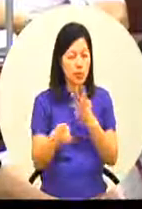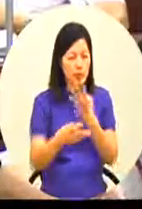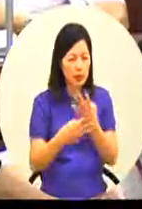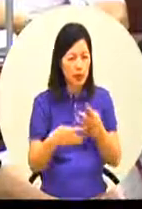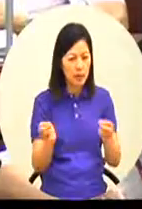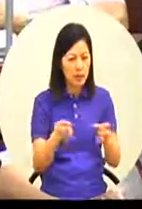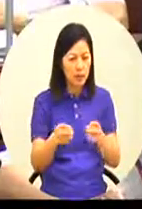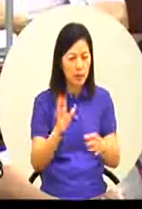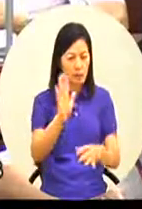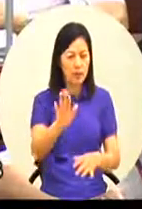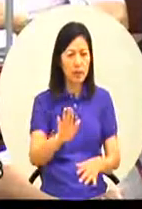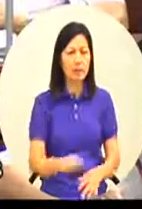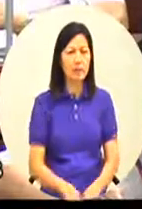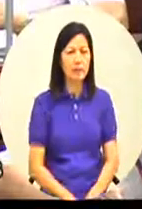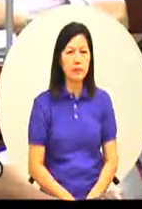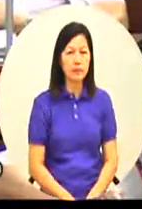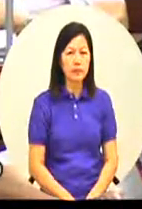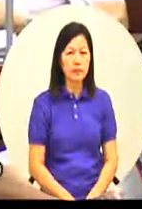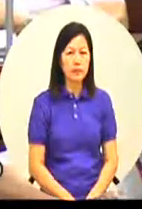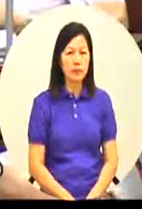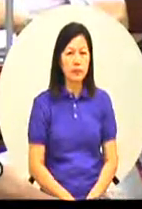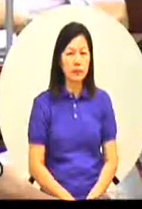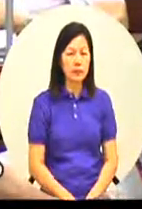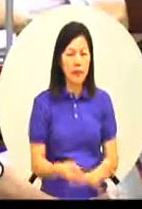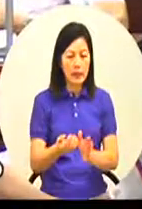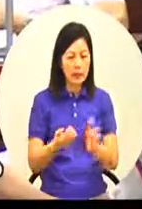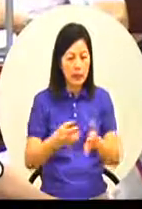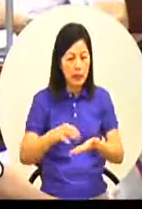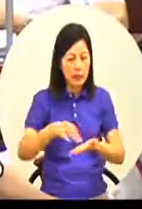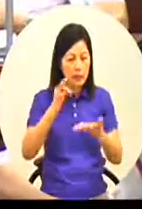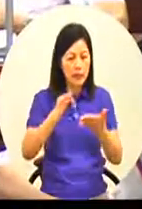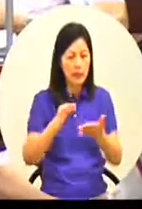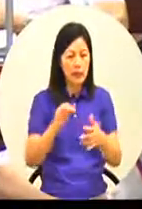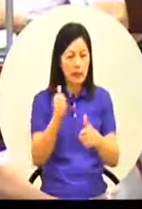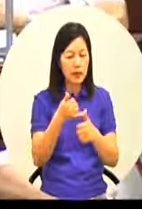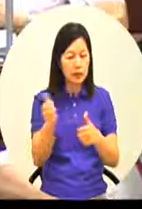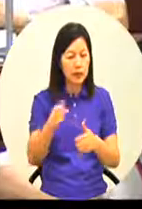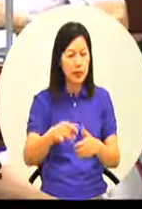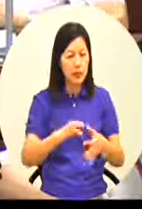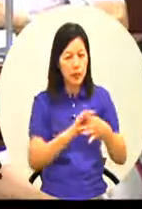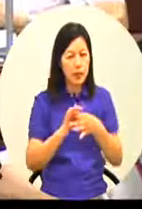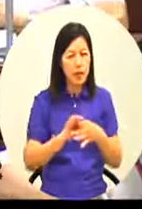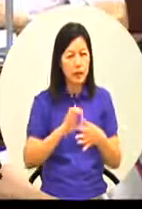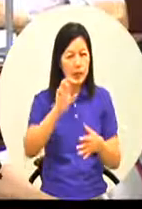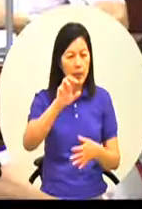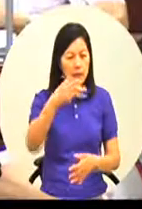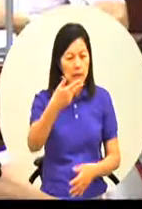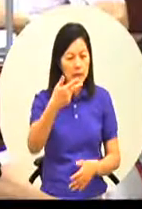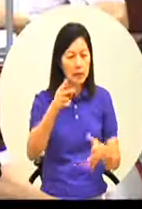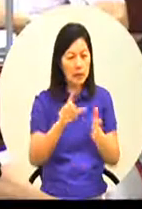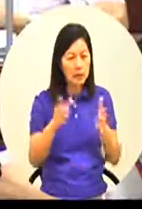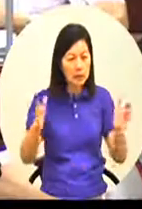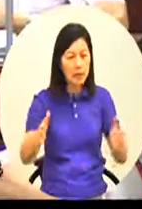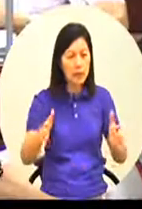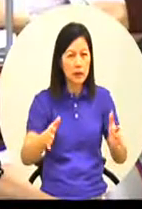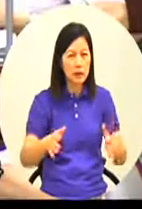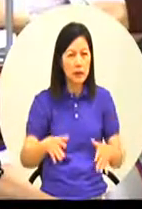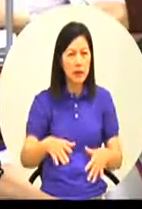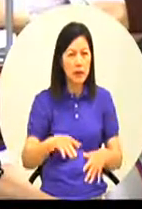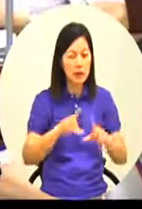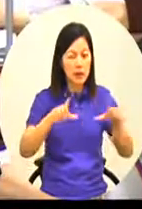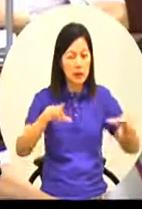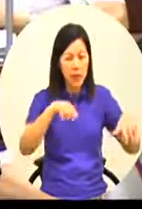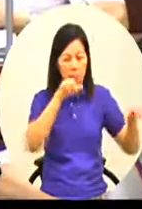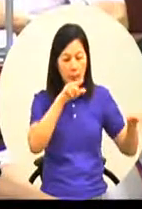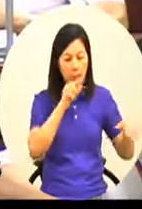讨论的一个结果哈。那刚刚有提到这个议员也关心的87起，也就是大鹏九村的湿地重划这个案子